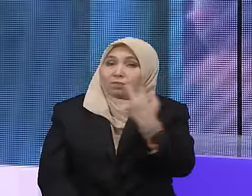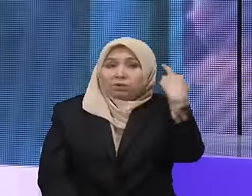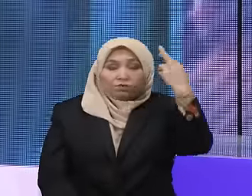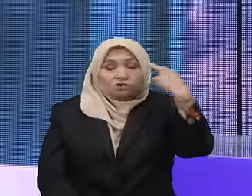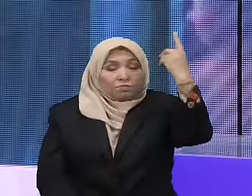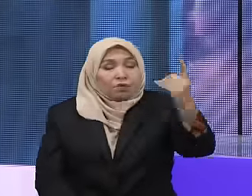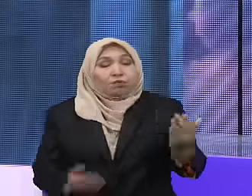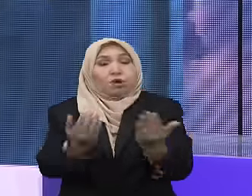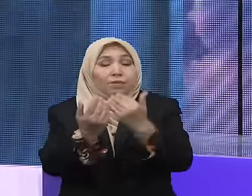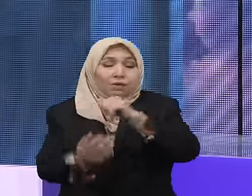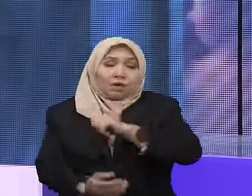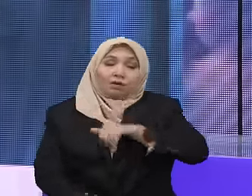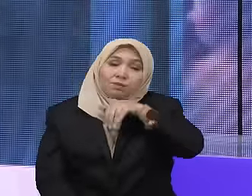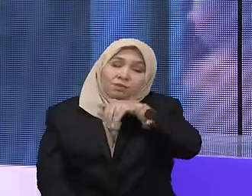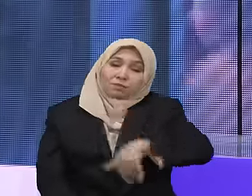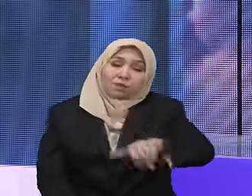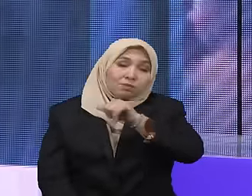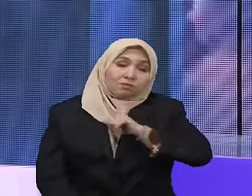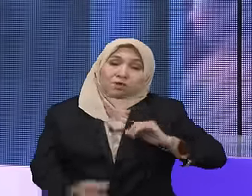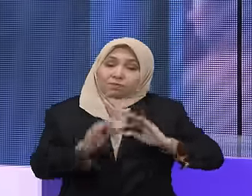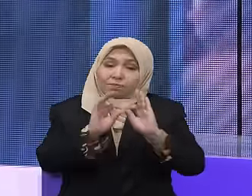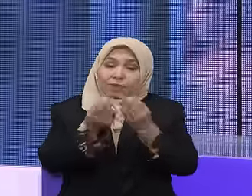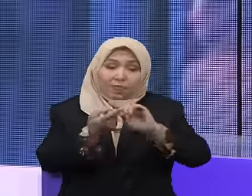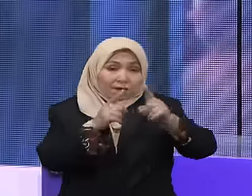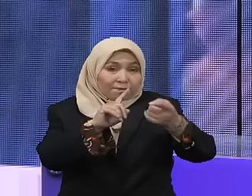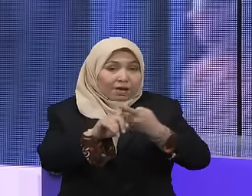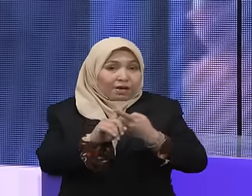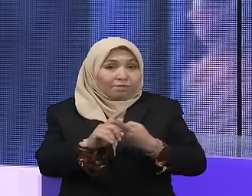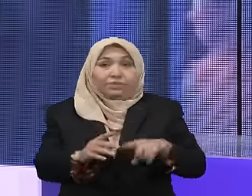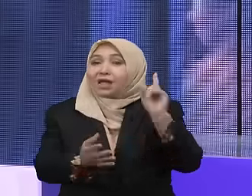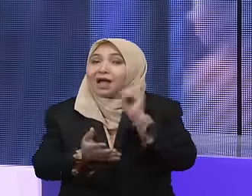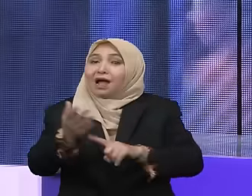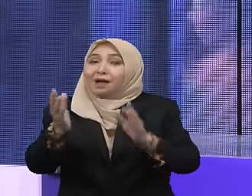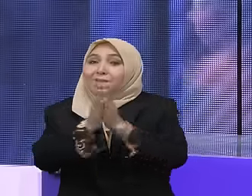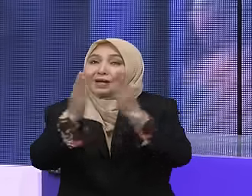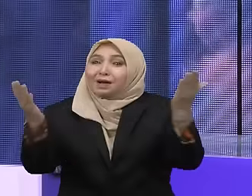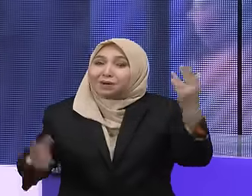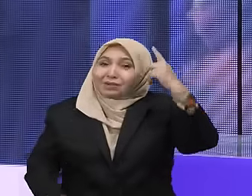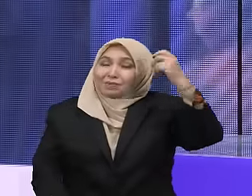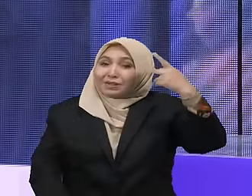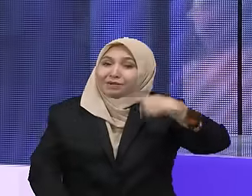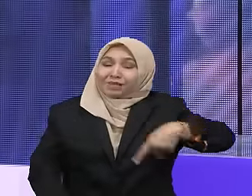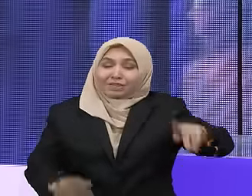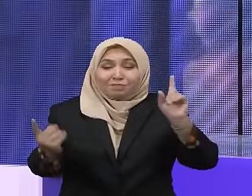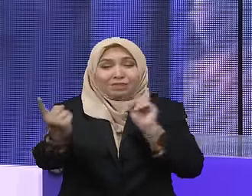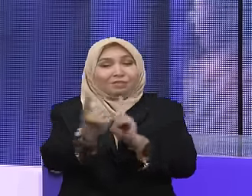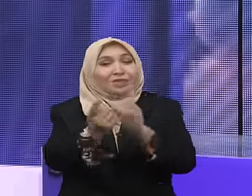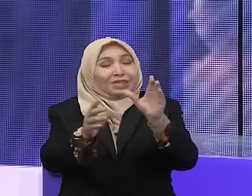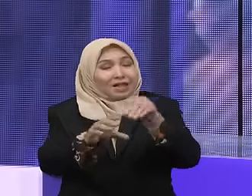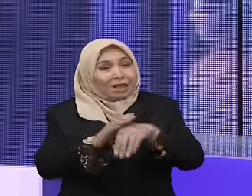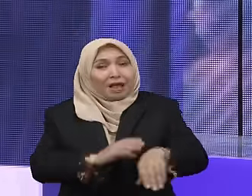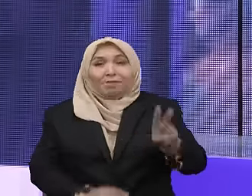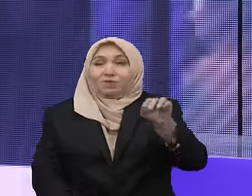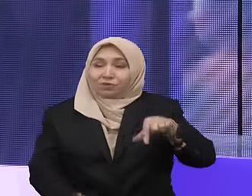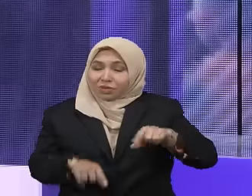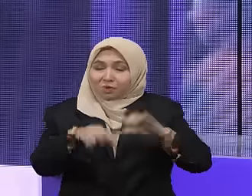ala sayidina Muhammad wa ala alihi washabbihi ajma'in. Amma ba'du. Apa khabar tuan-tuan dan puan yang dirahmati Allah sekalian? Kita bertemu dalam My Quran Time,